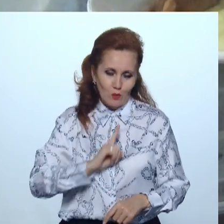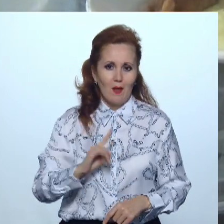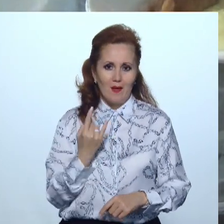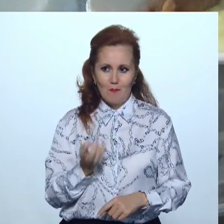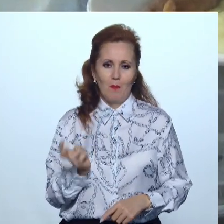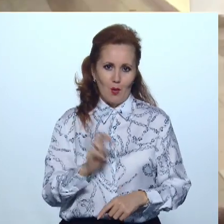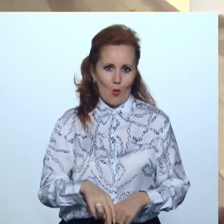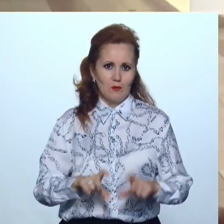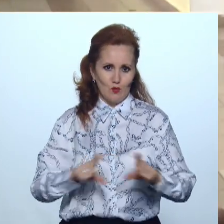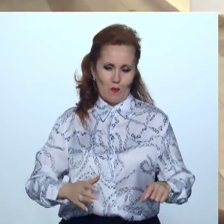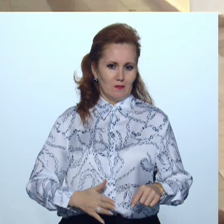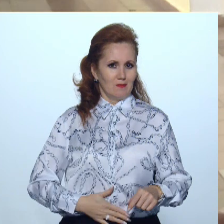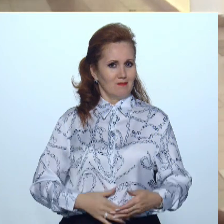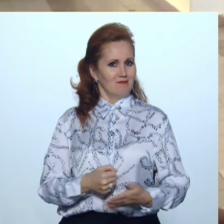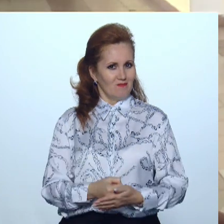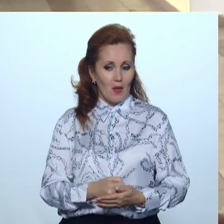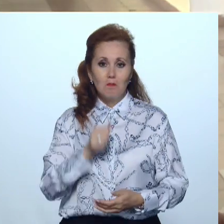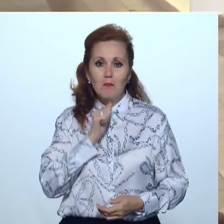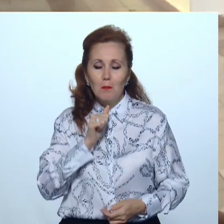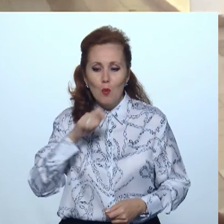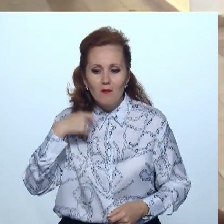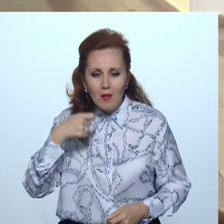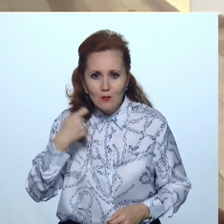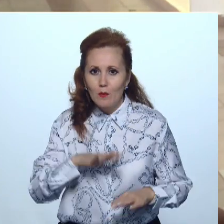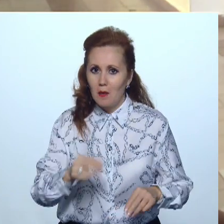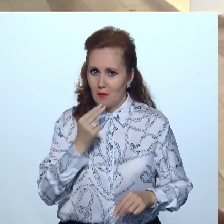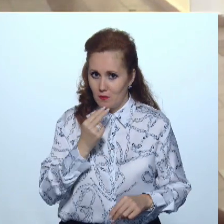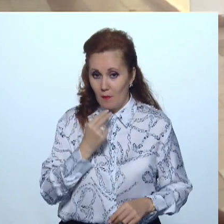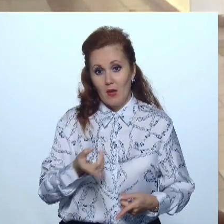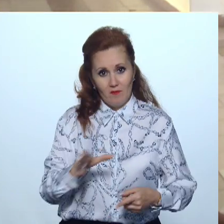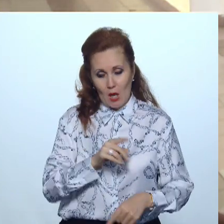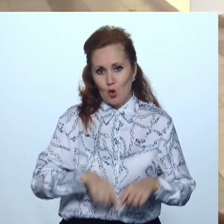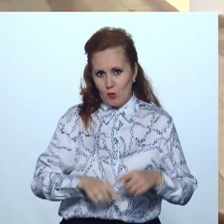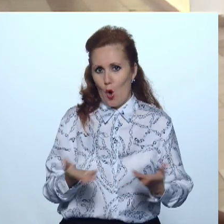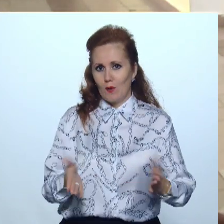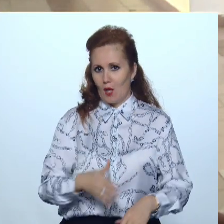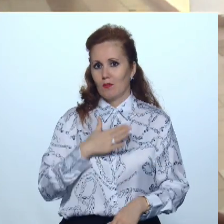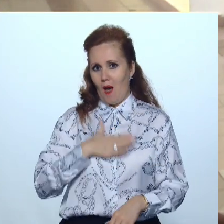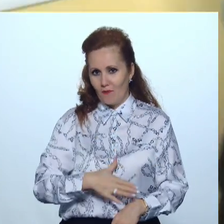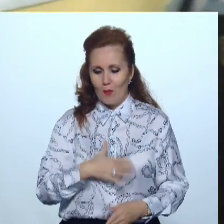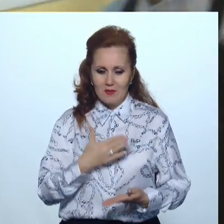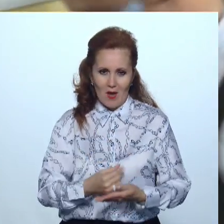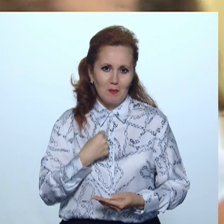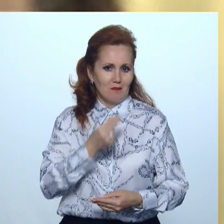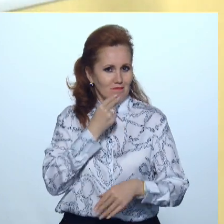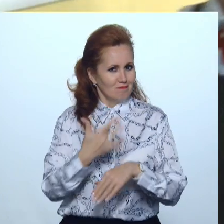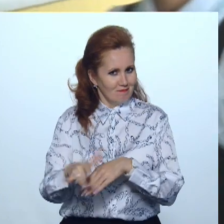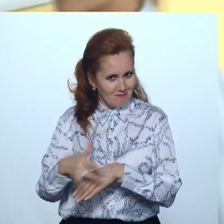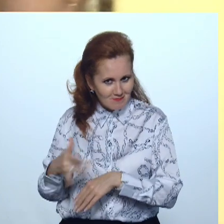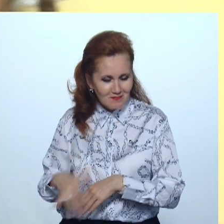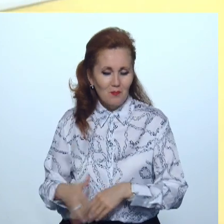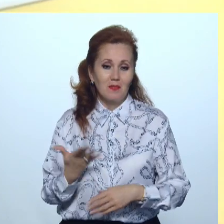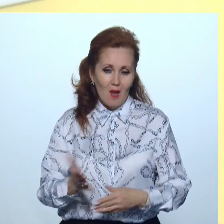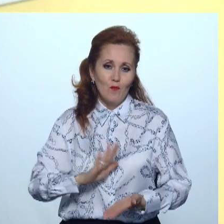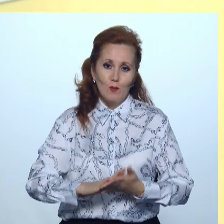ребенок приходит из школы сытый. И мы попробовали то, что едят наши дети. Все родители остались довольны, свои порции мы доели. В